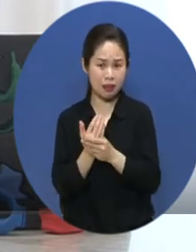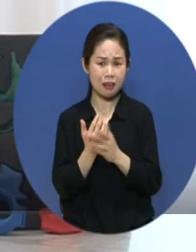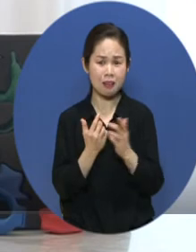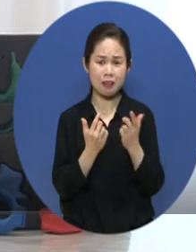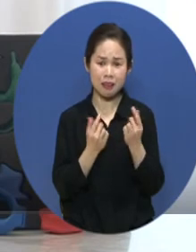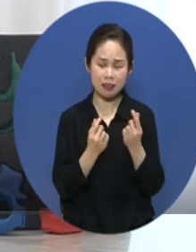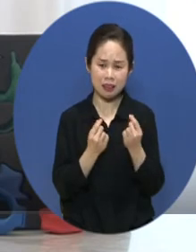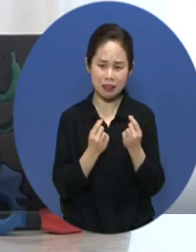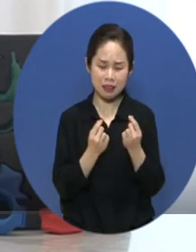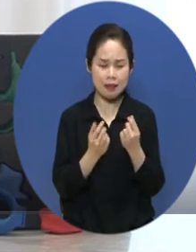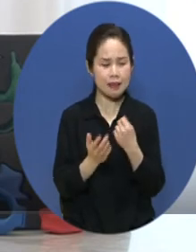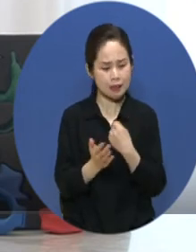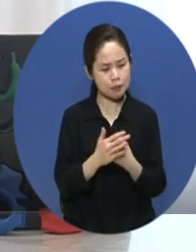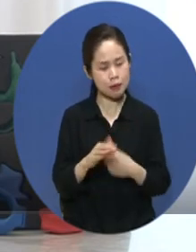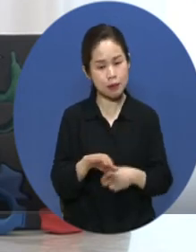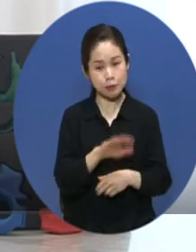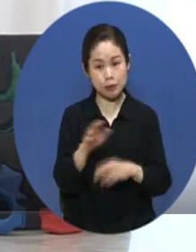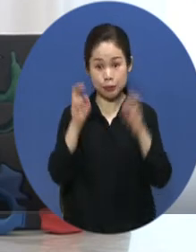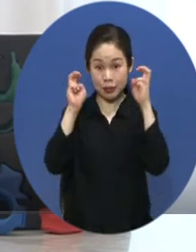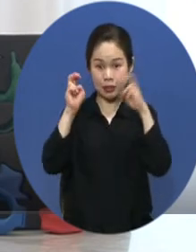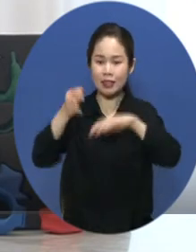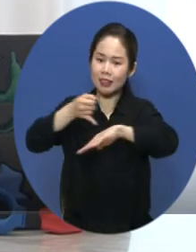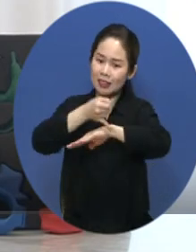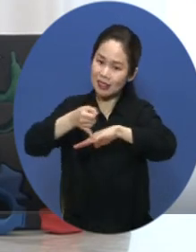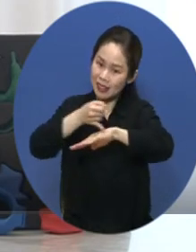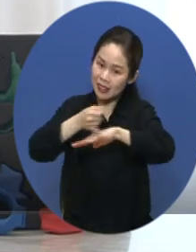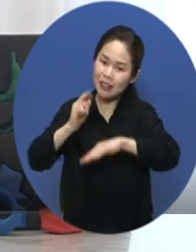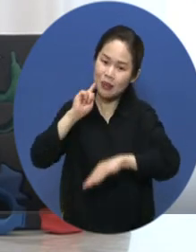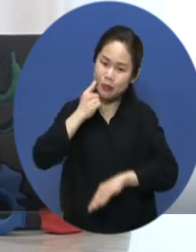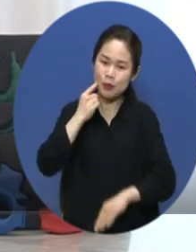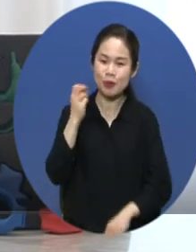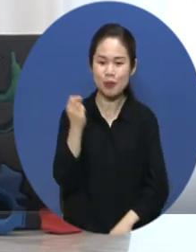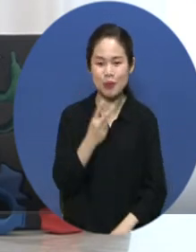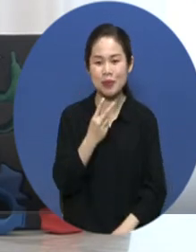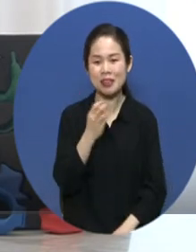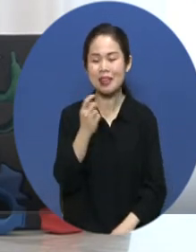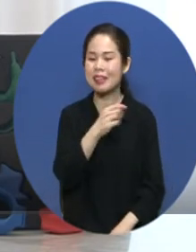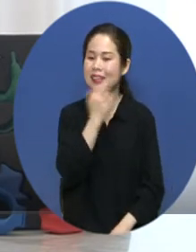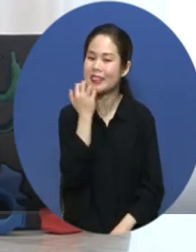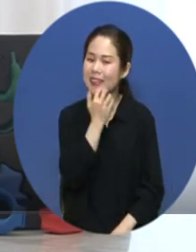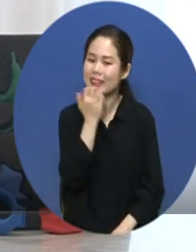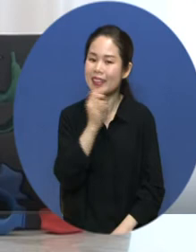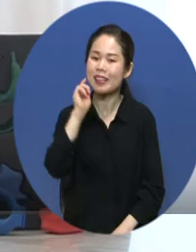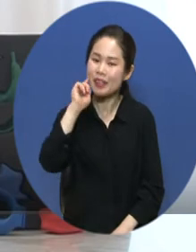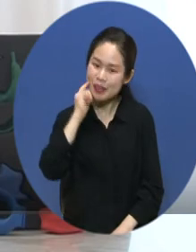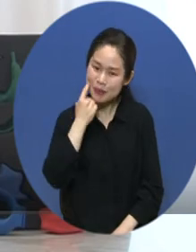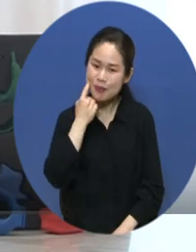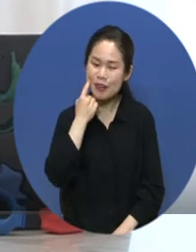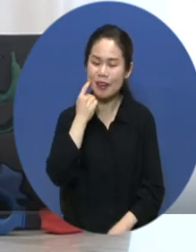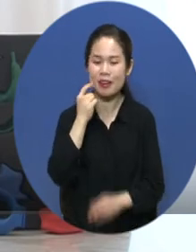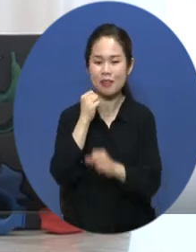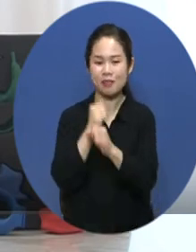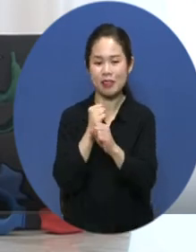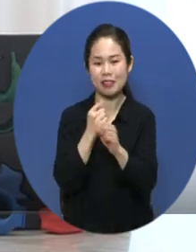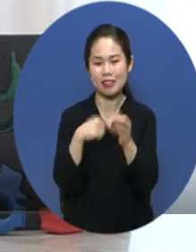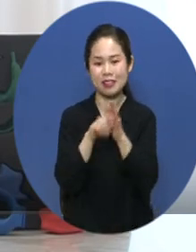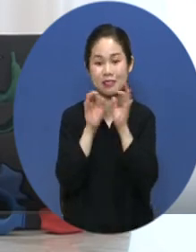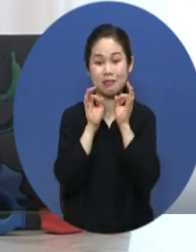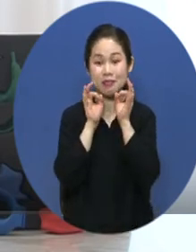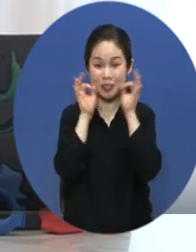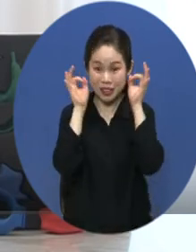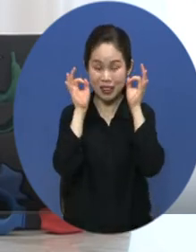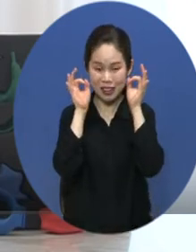더 디자인적으로나 색깔적으로나 이쁘고 좀 더 심미적으로 아름답게 디자인하려고 하기